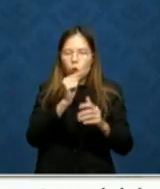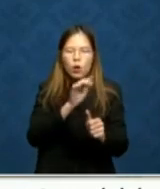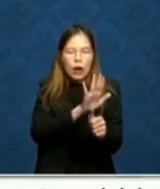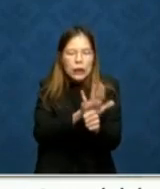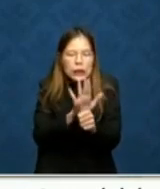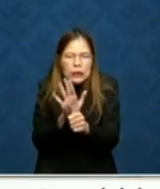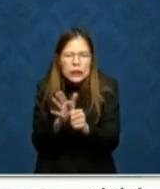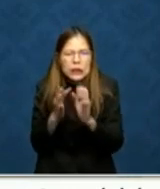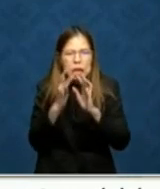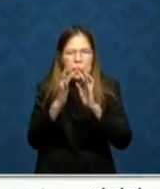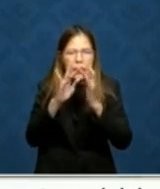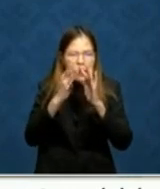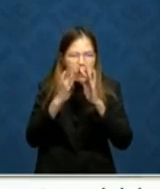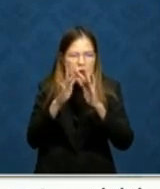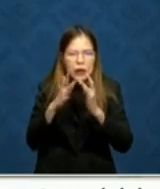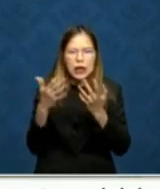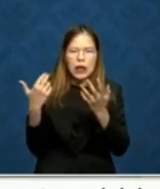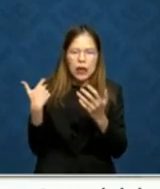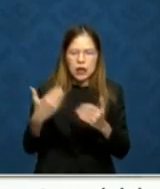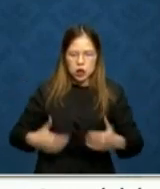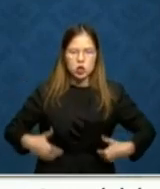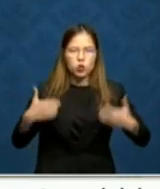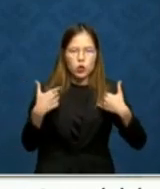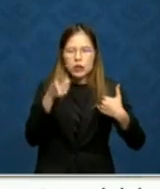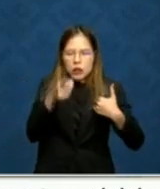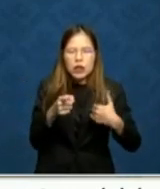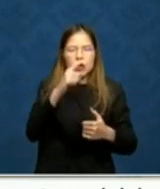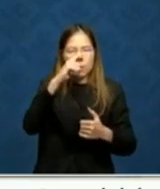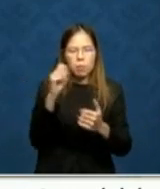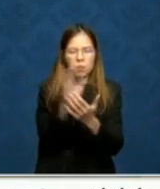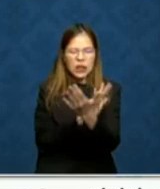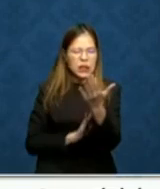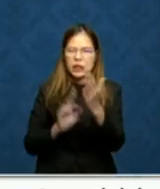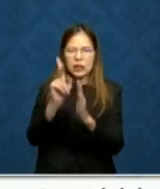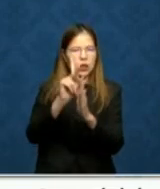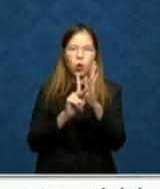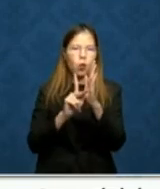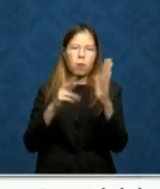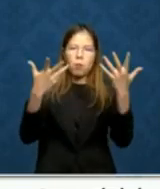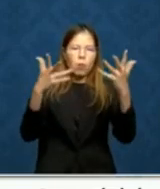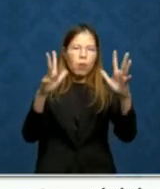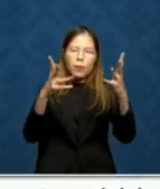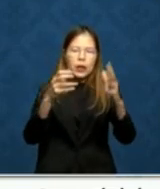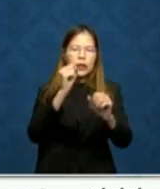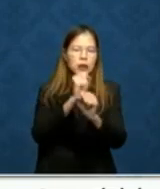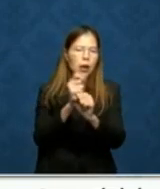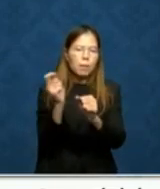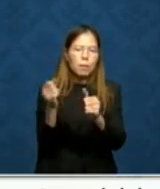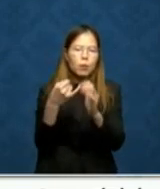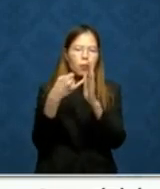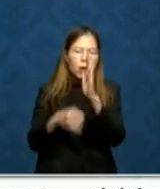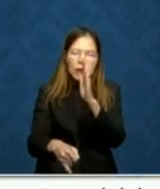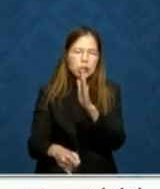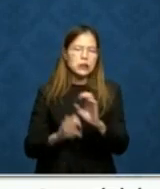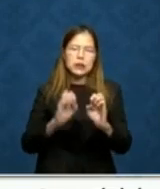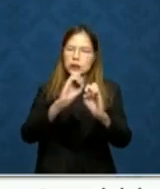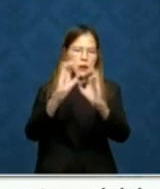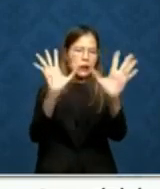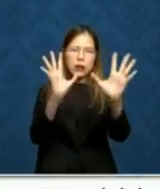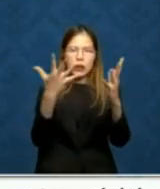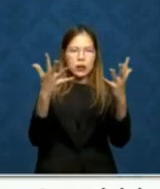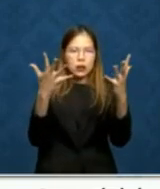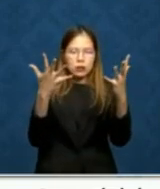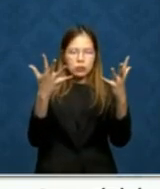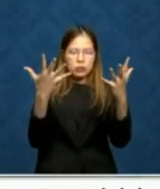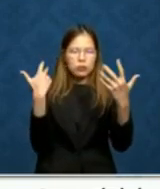กไซเบอร์และในโลกความเป็นจริงไทยยังไม่มีกฎหมายบัญญัติเป็นฐานความผิดอย่างชัดเจนค่ะมีหลายเคส